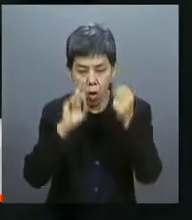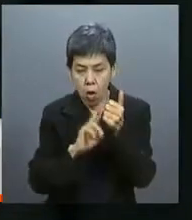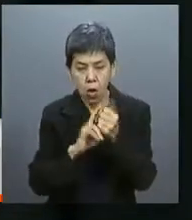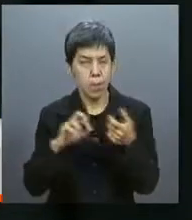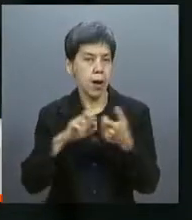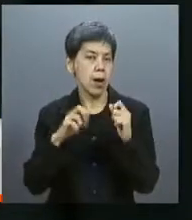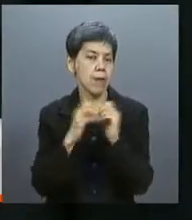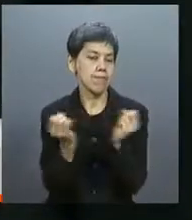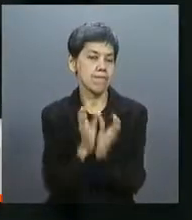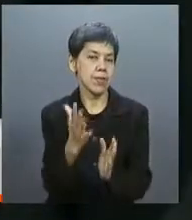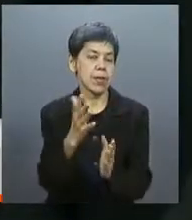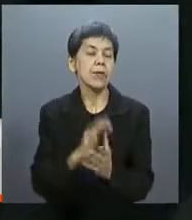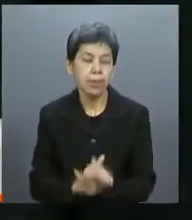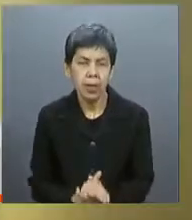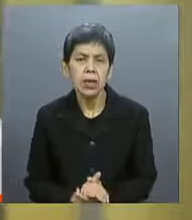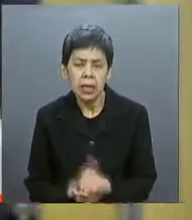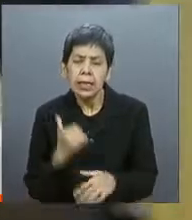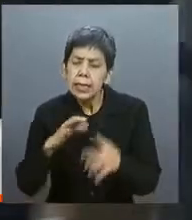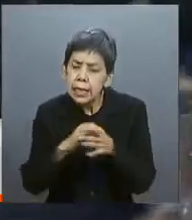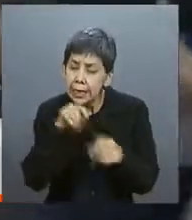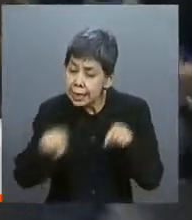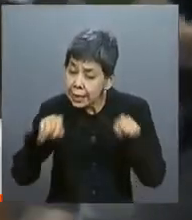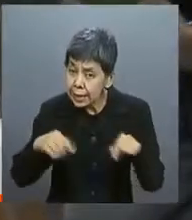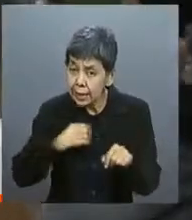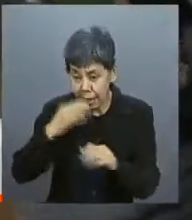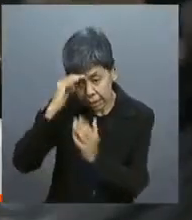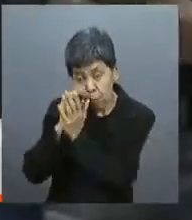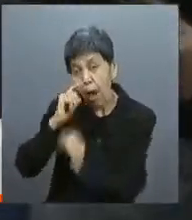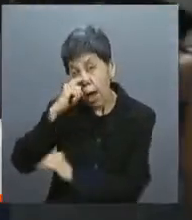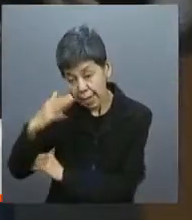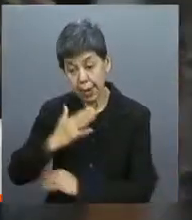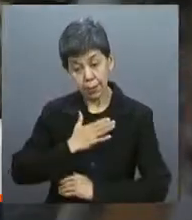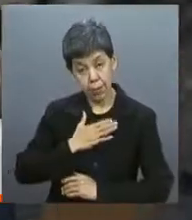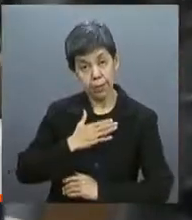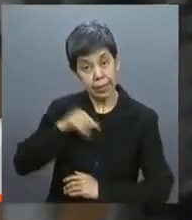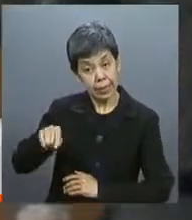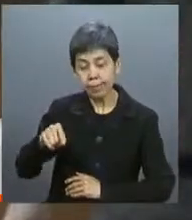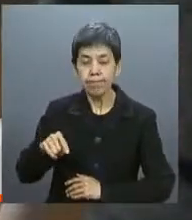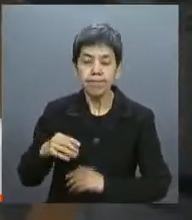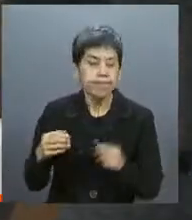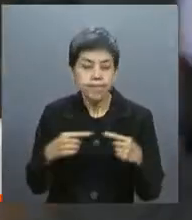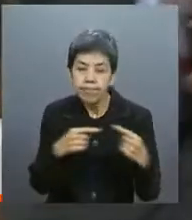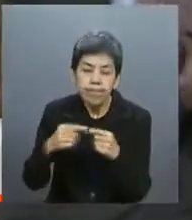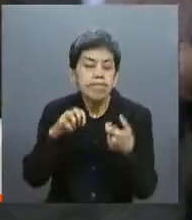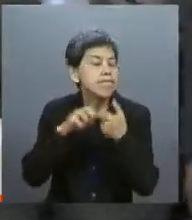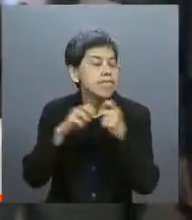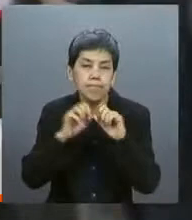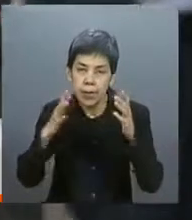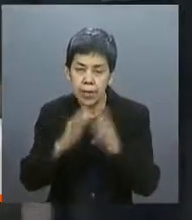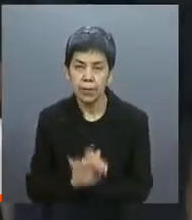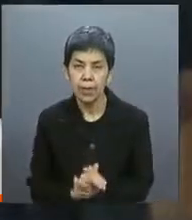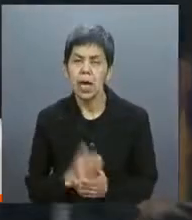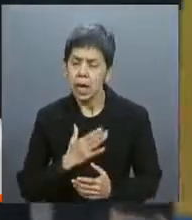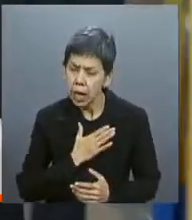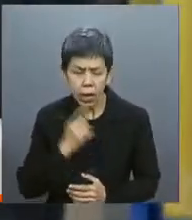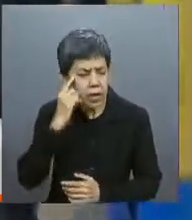นตรีตามที่เป็นข่าวและแม้คู่กรณีขณะนี้จะเป็นสำนักงานตำรวจแห่งชาติก็ไม่มีความขัดแย้งกับสตช.เ